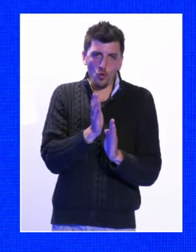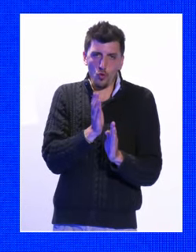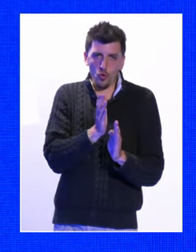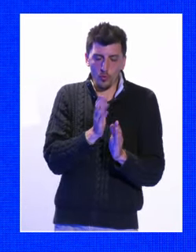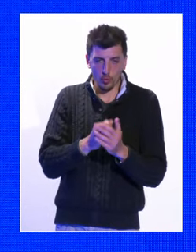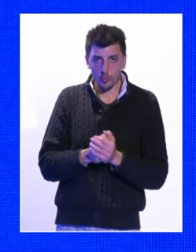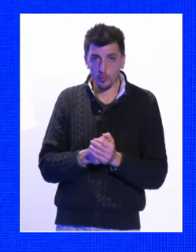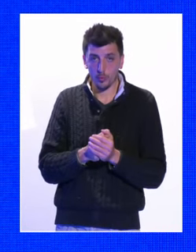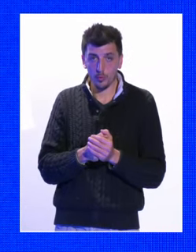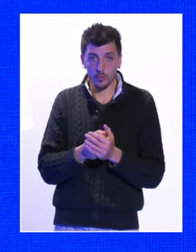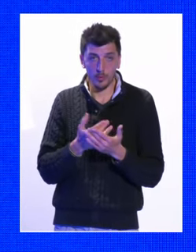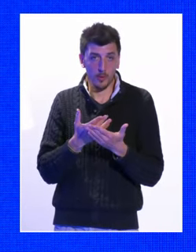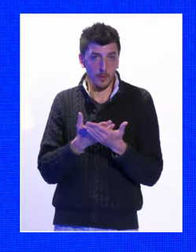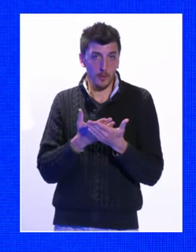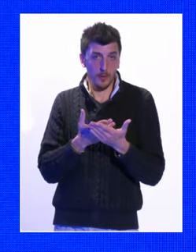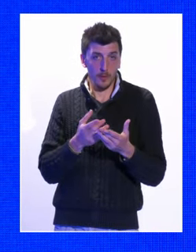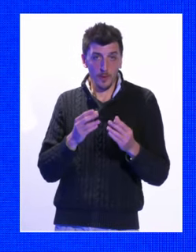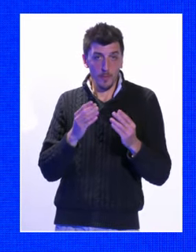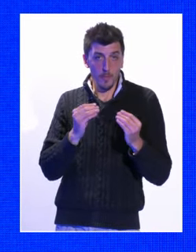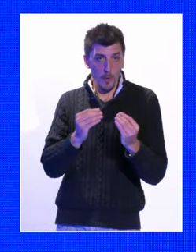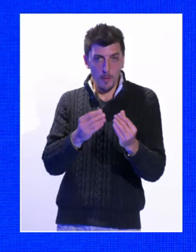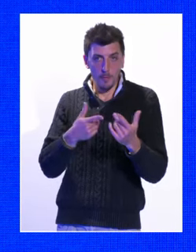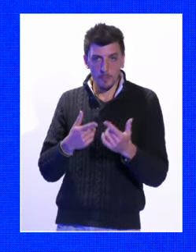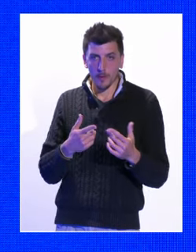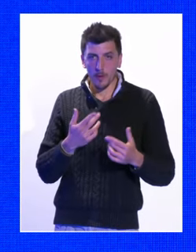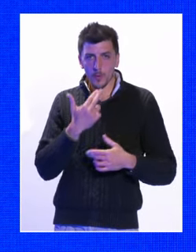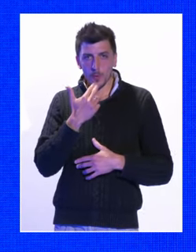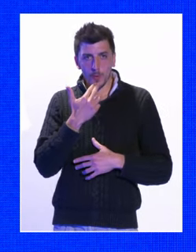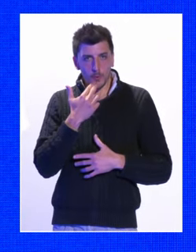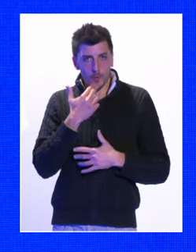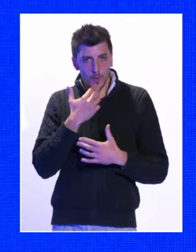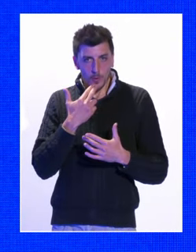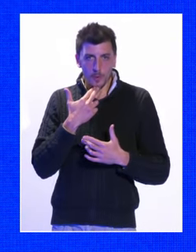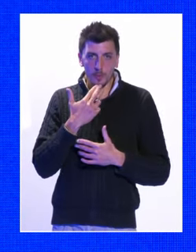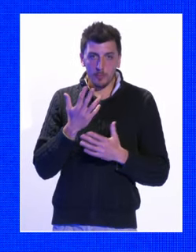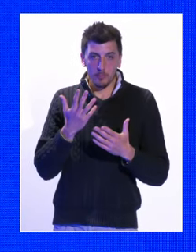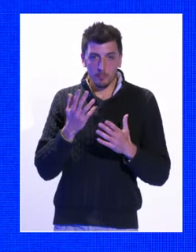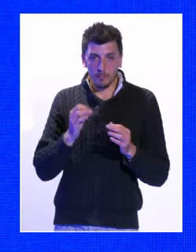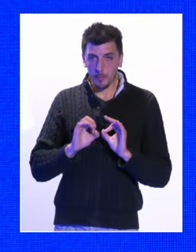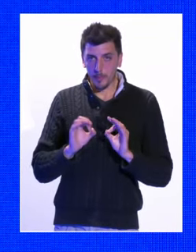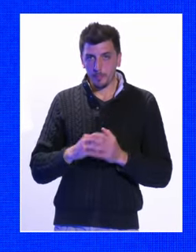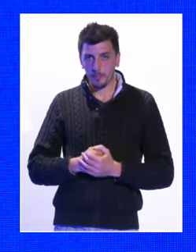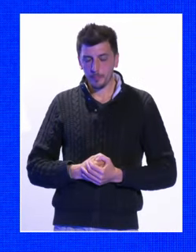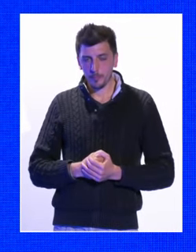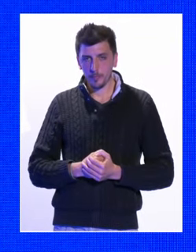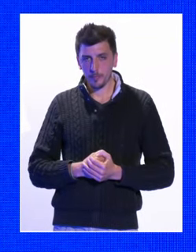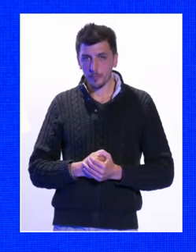prétexte d'une efficacité redoutable. Et donc,